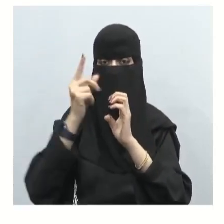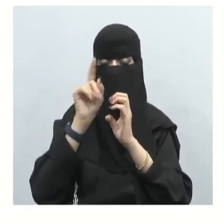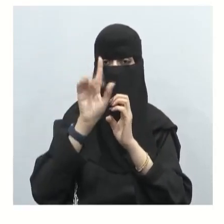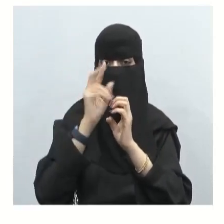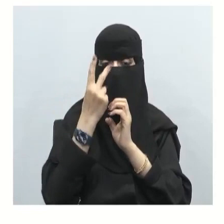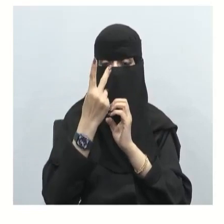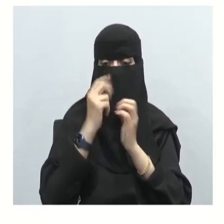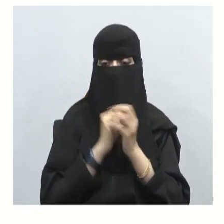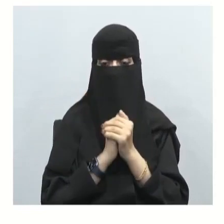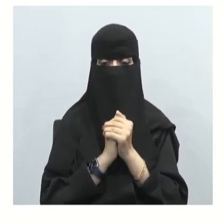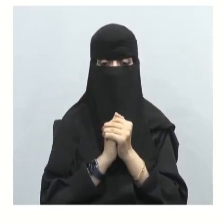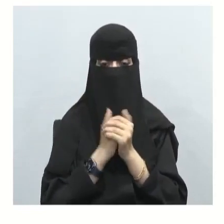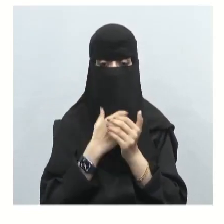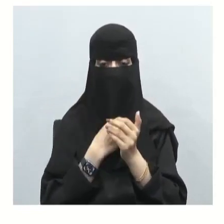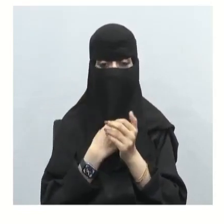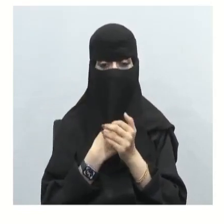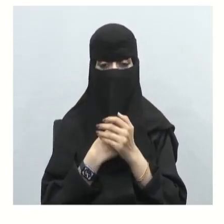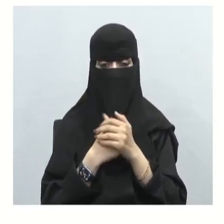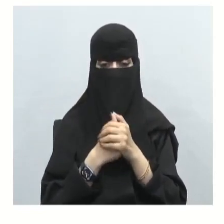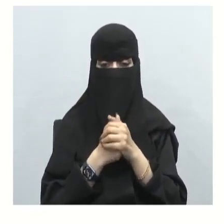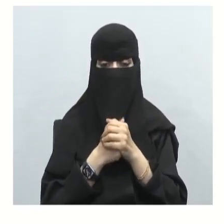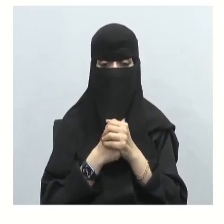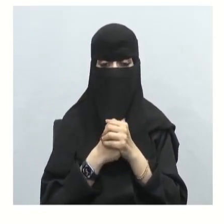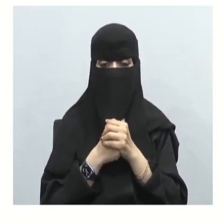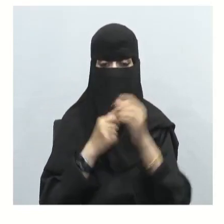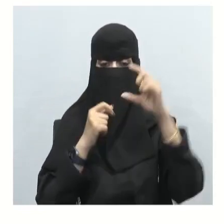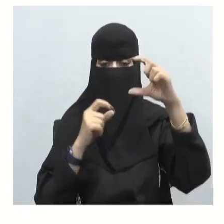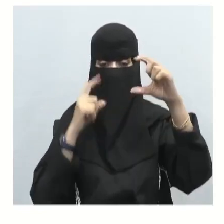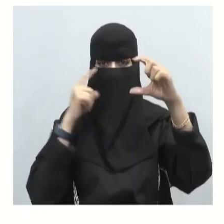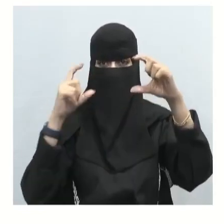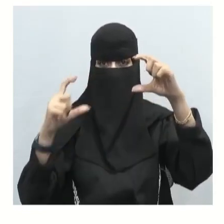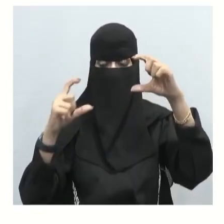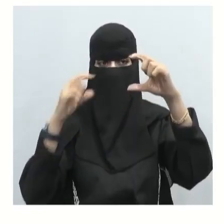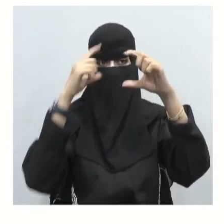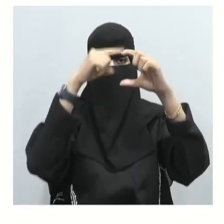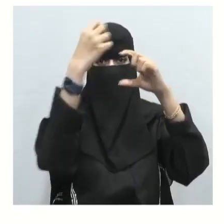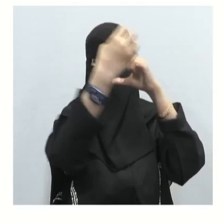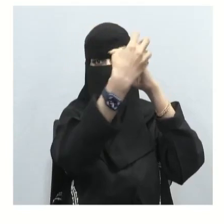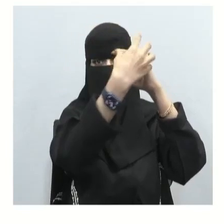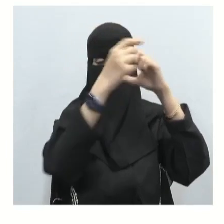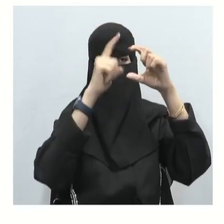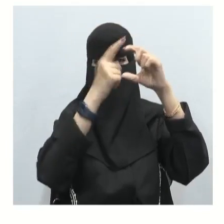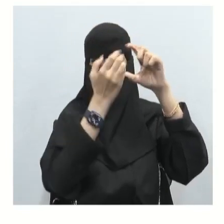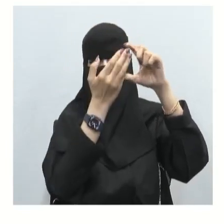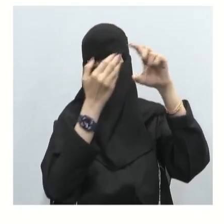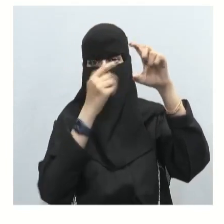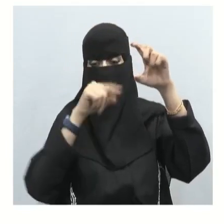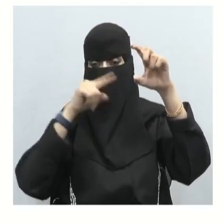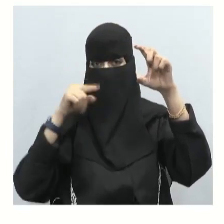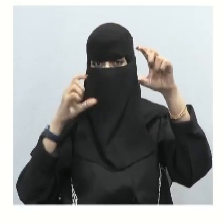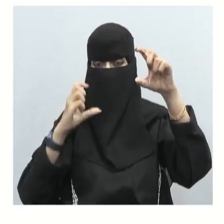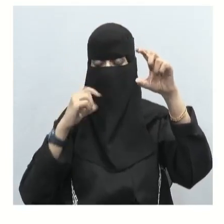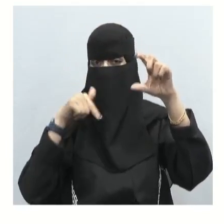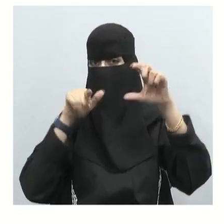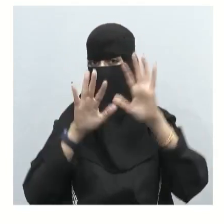ما شده الضوء من مرشح الاستقطاب الثاني اذا هنا نطبق اي قانون نعم اذا